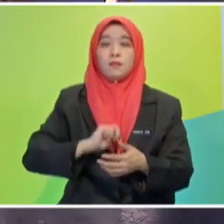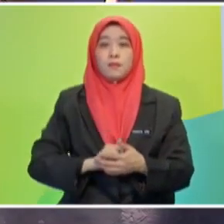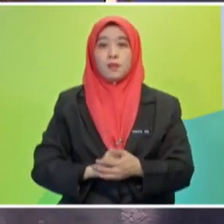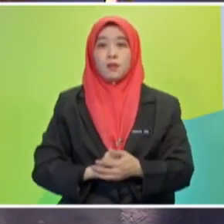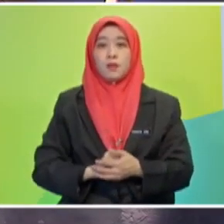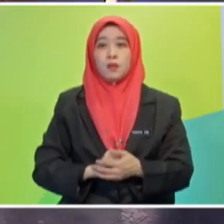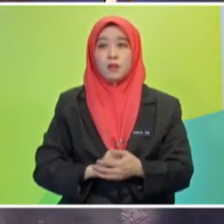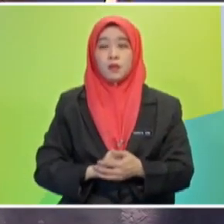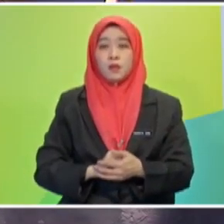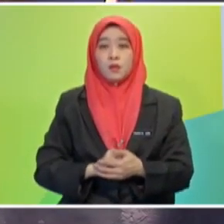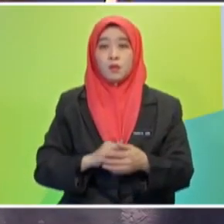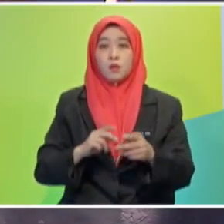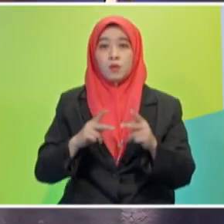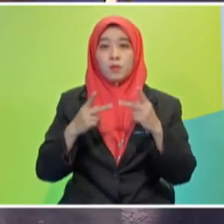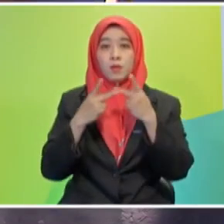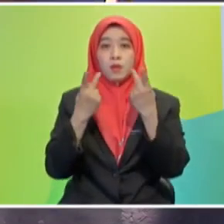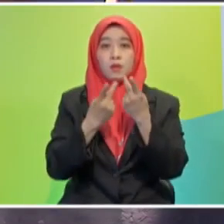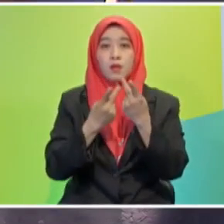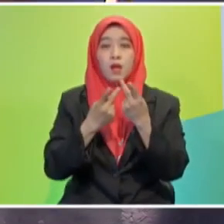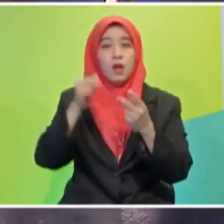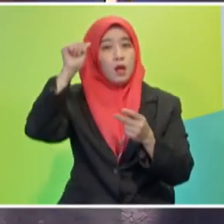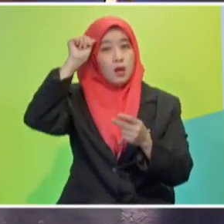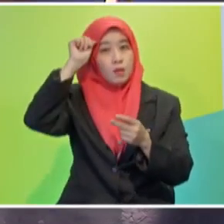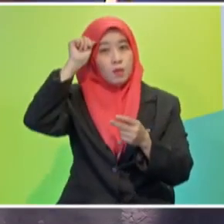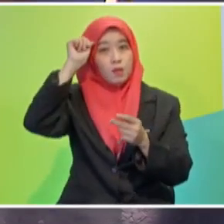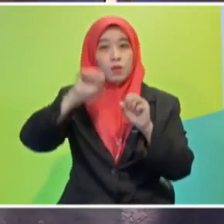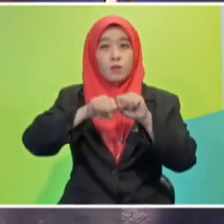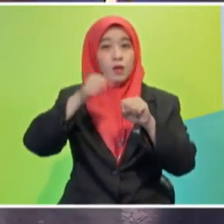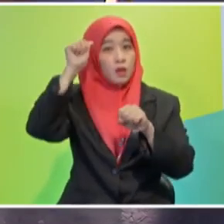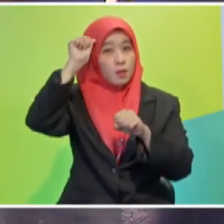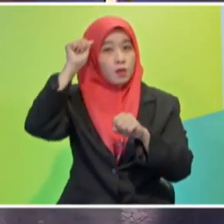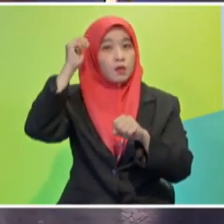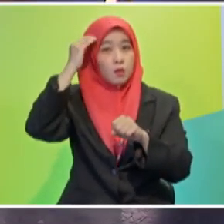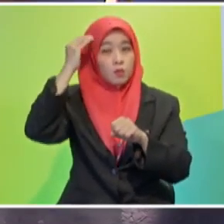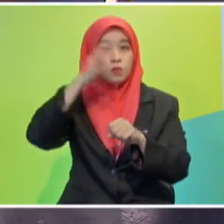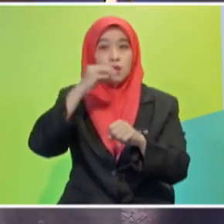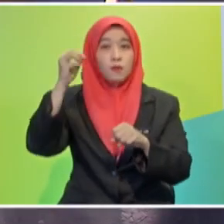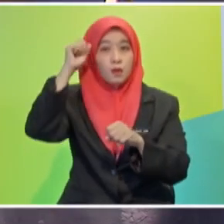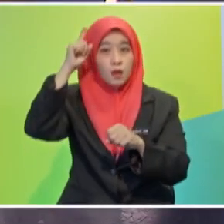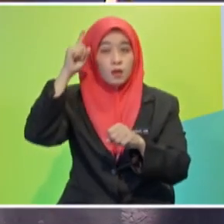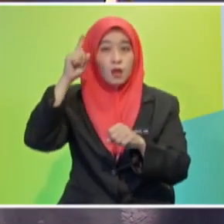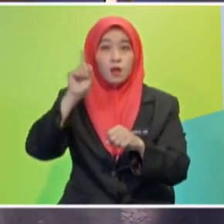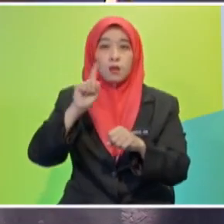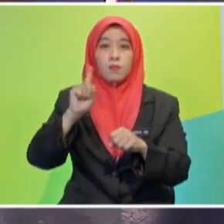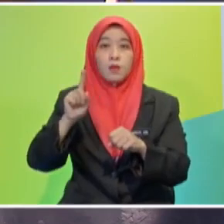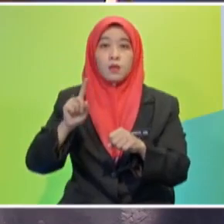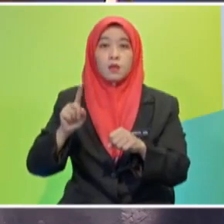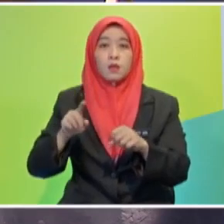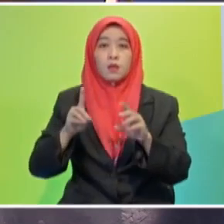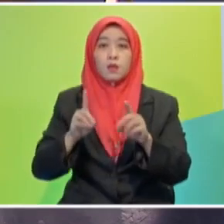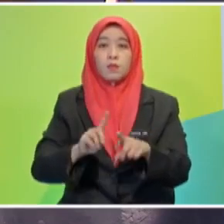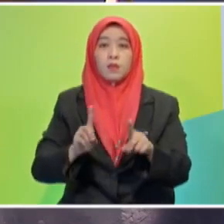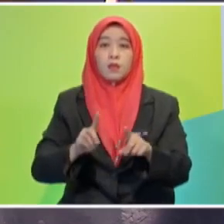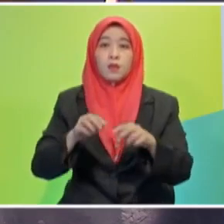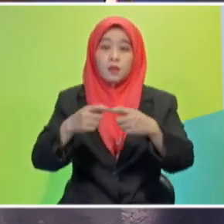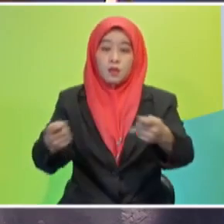Ini pengkelasan supaya Aiman faham dan tahu di mana kedudukannya. Tapi ingat, cikgu akan uji Aiman pada akhir sesi